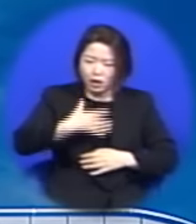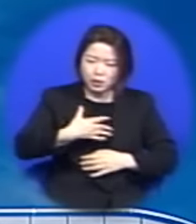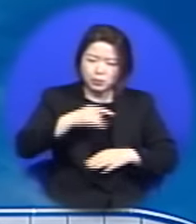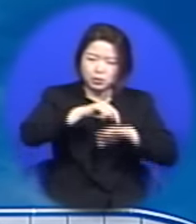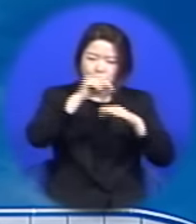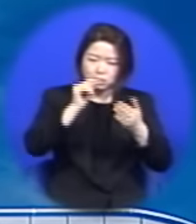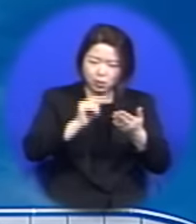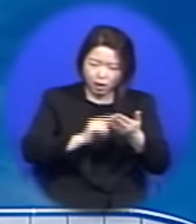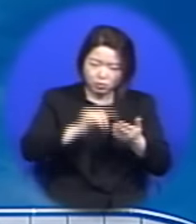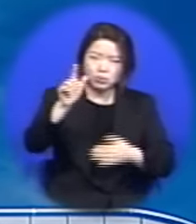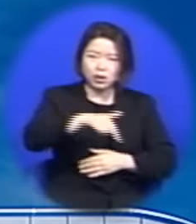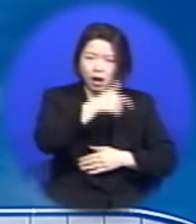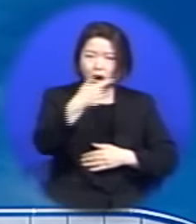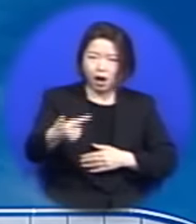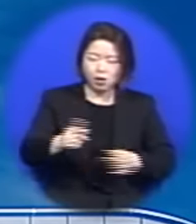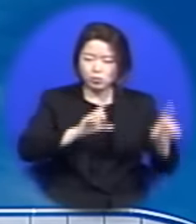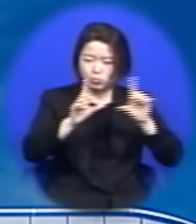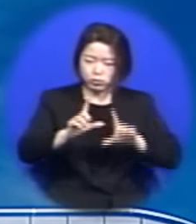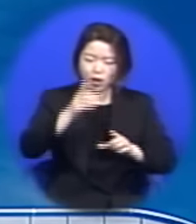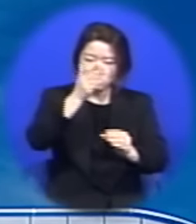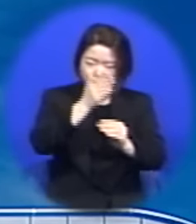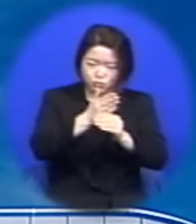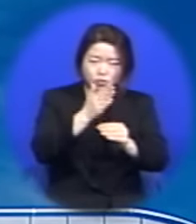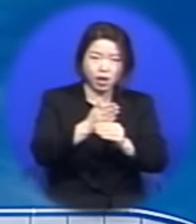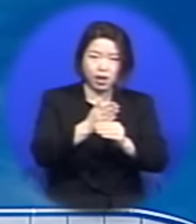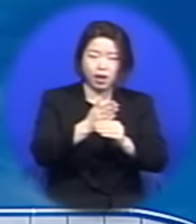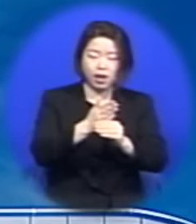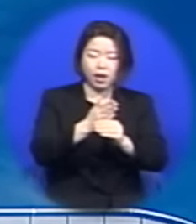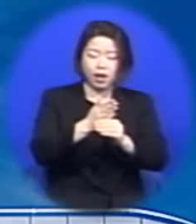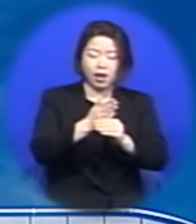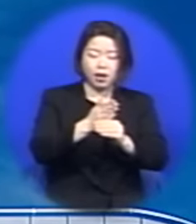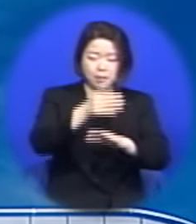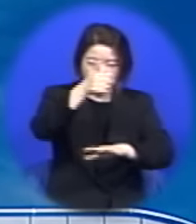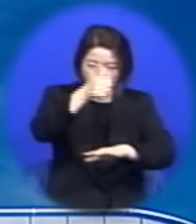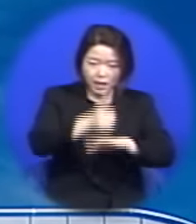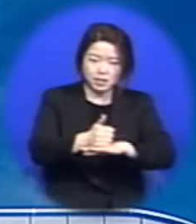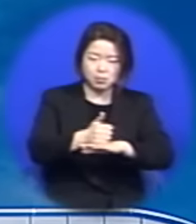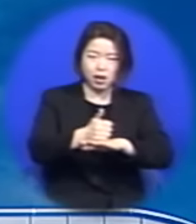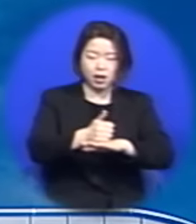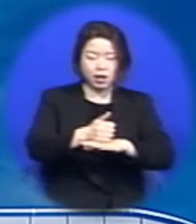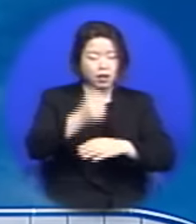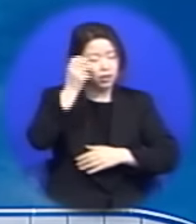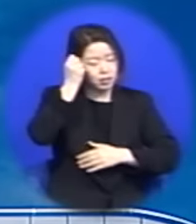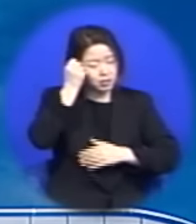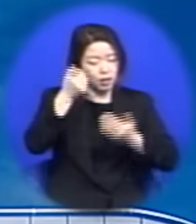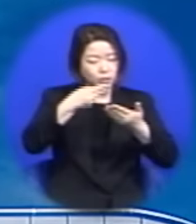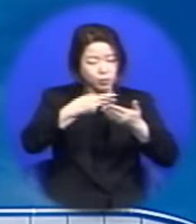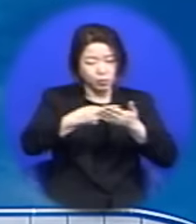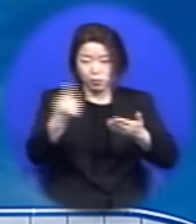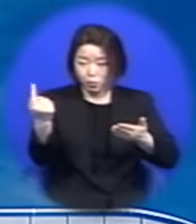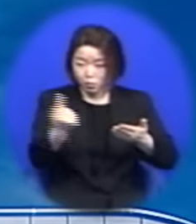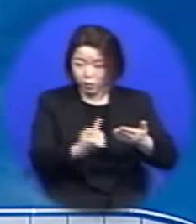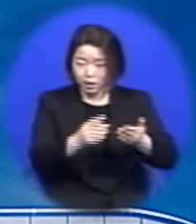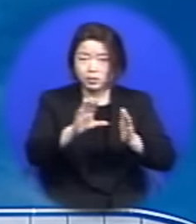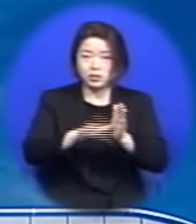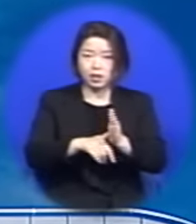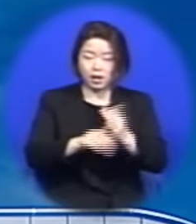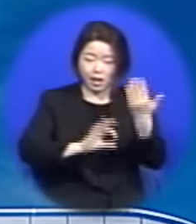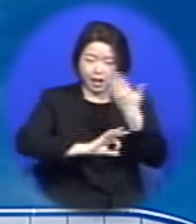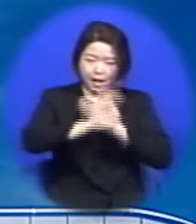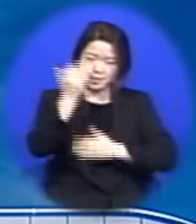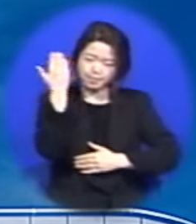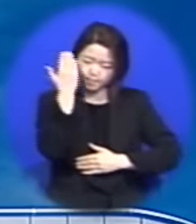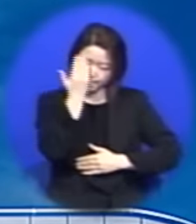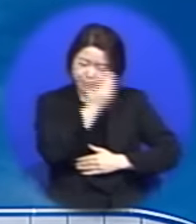그런 하루를 보내고 그리고 막사로 돌아왔는데 자기가 아침에 깔끔하게 정리해